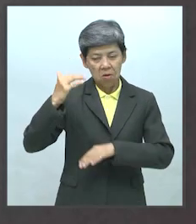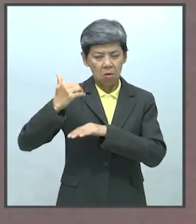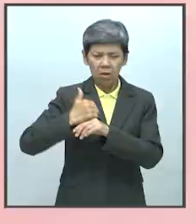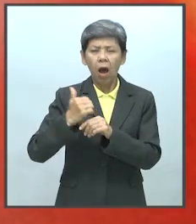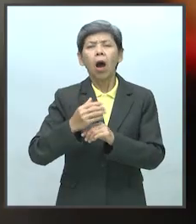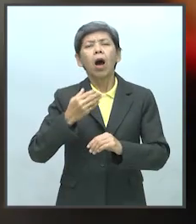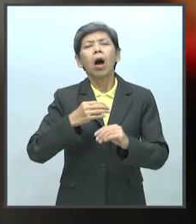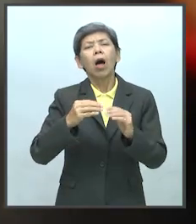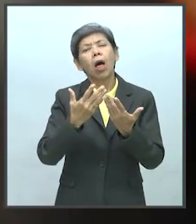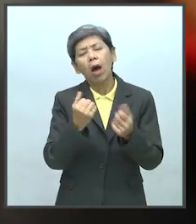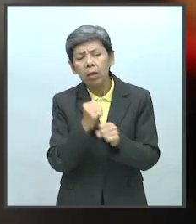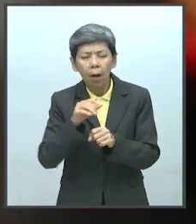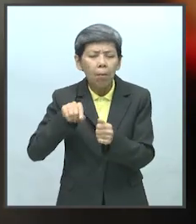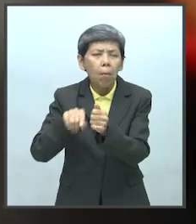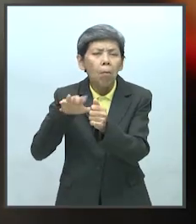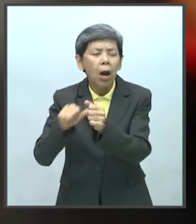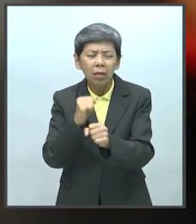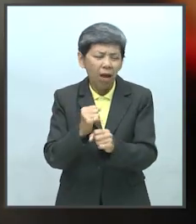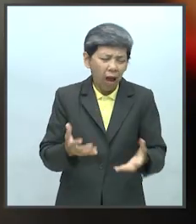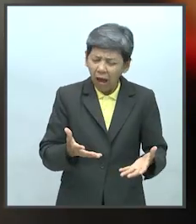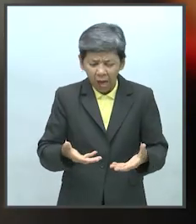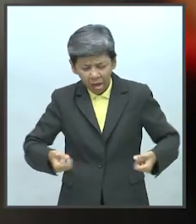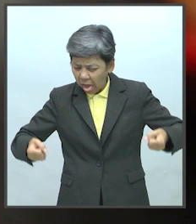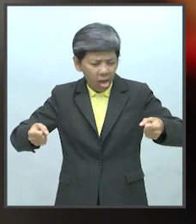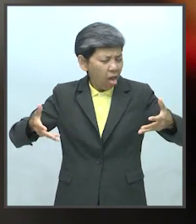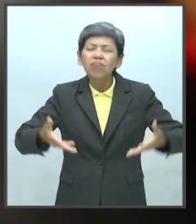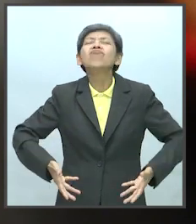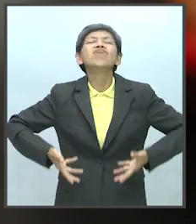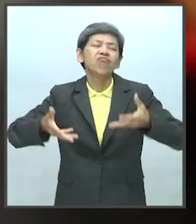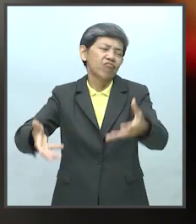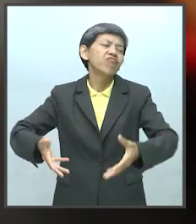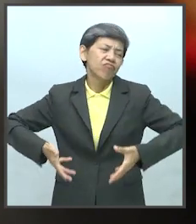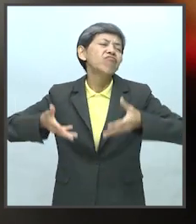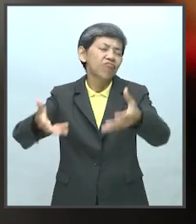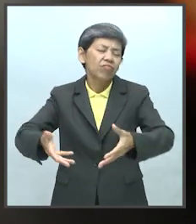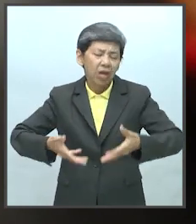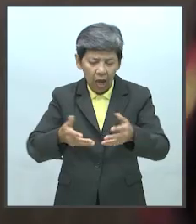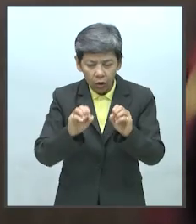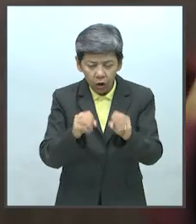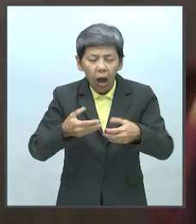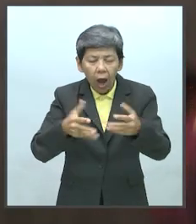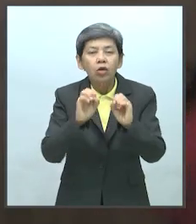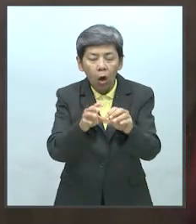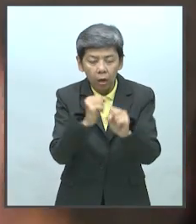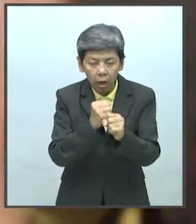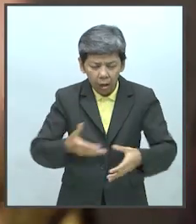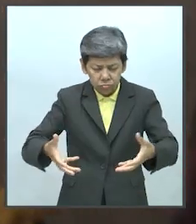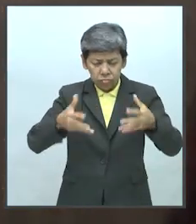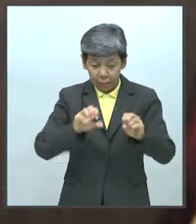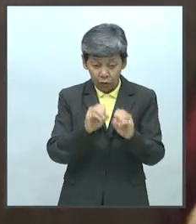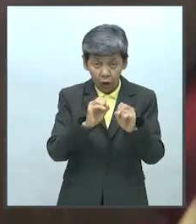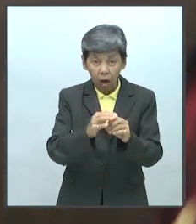าเมืองกันหมดแล้วไม่มีผู้สืบทอดเขาก็ขนหม้อขนอุปกรณ์การทำมาสอนนะครับมาสอนว่าม